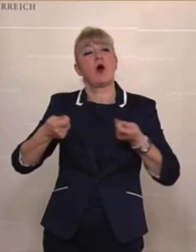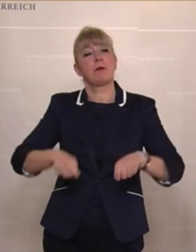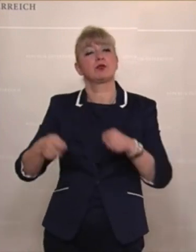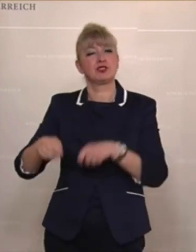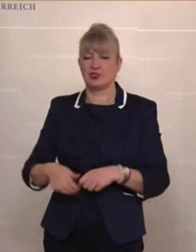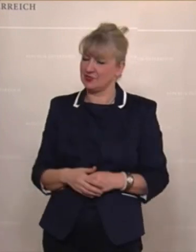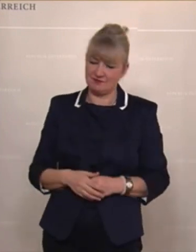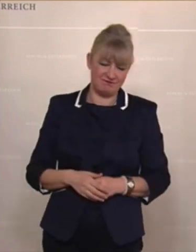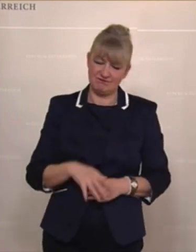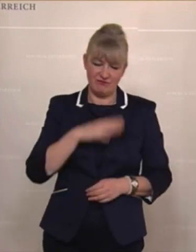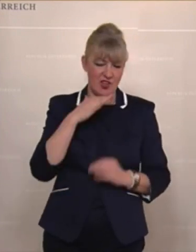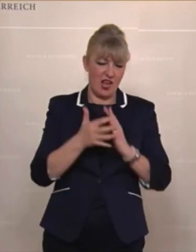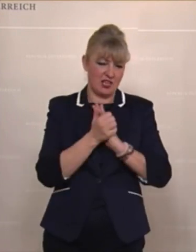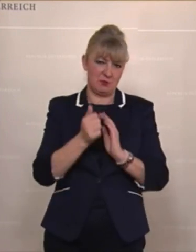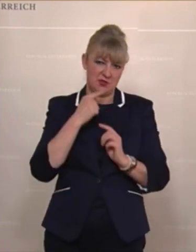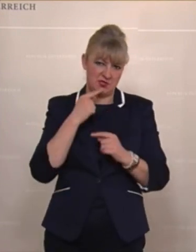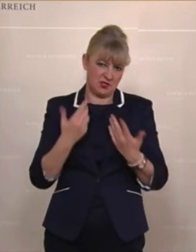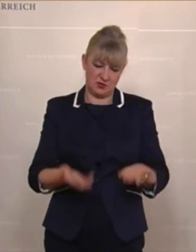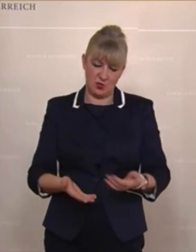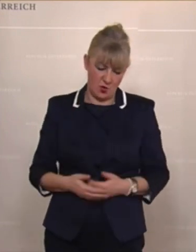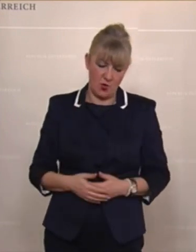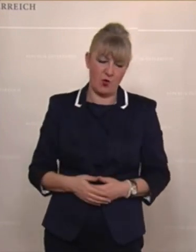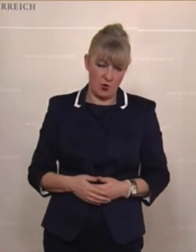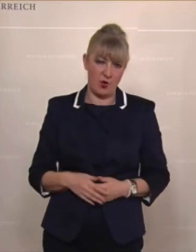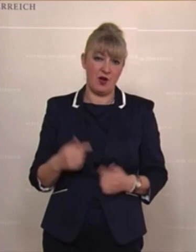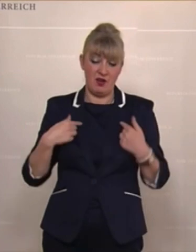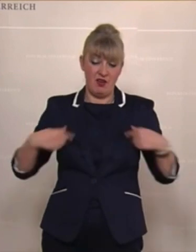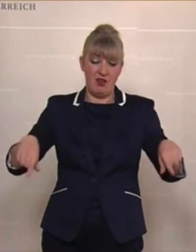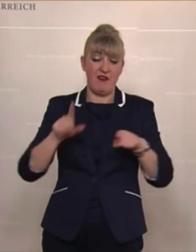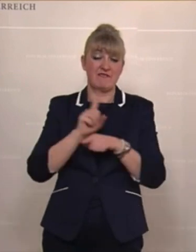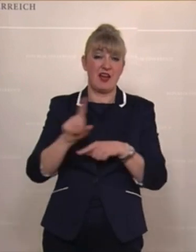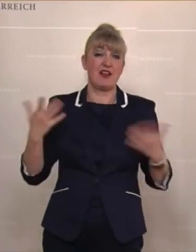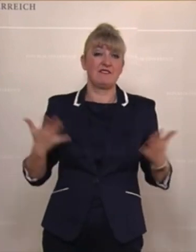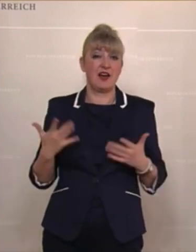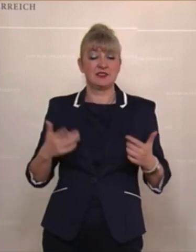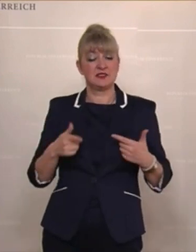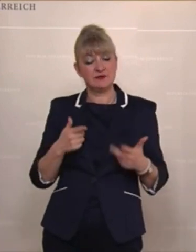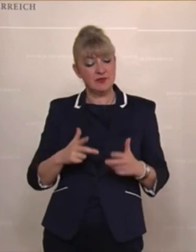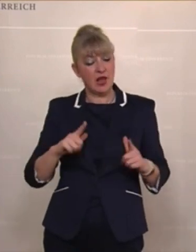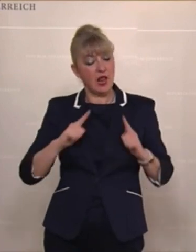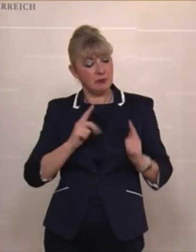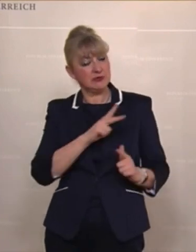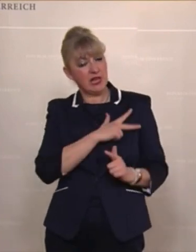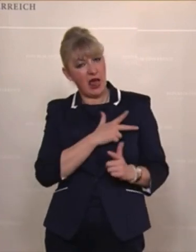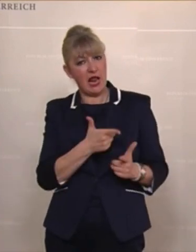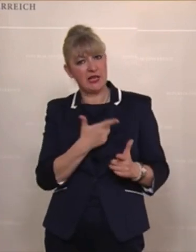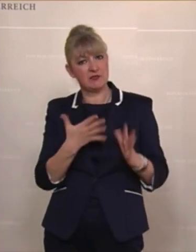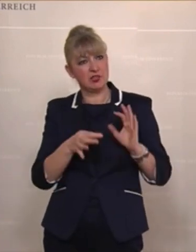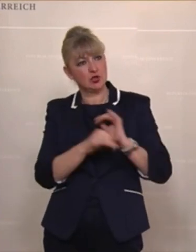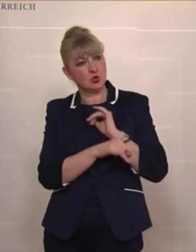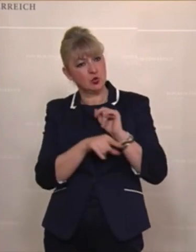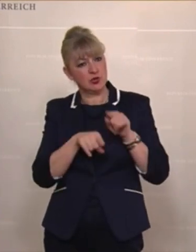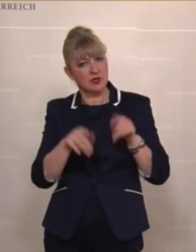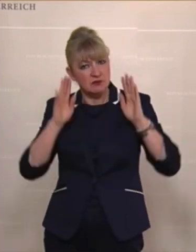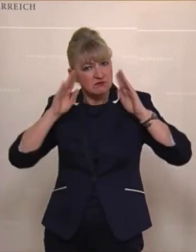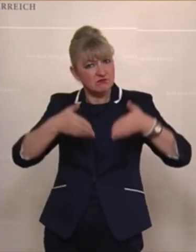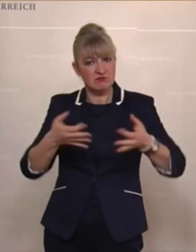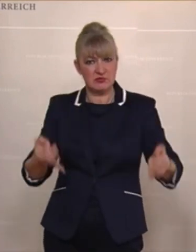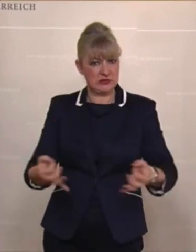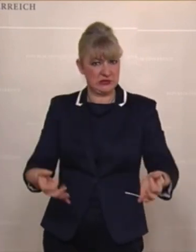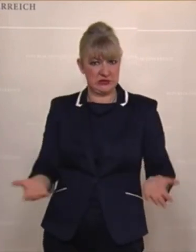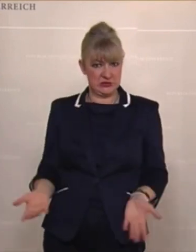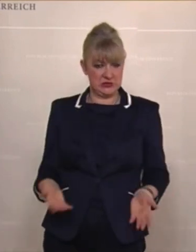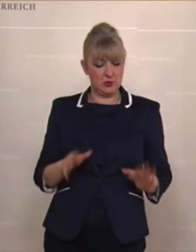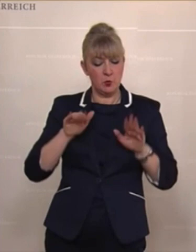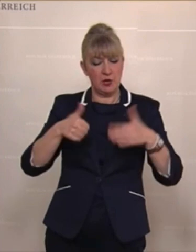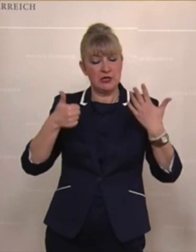sogar viele Experten. Was uns fehlt, ist, dass Sie auf die Lebensrealitäten von Studierenden überhaupt nicht eingehen. Weit